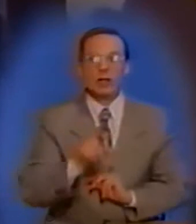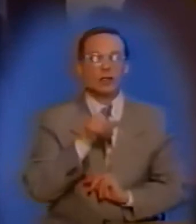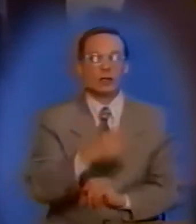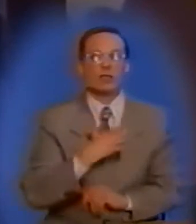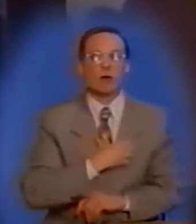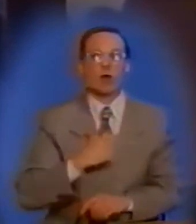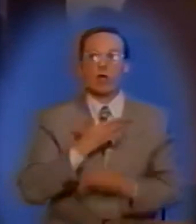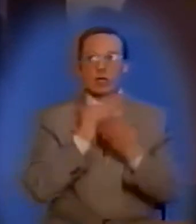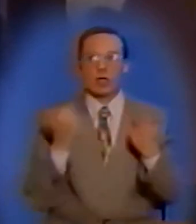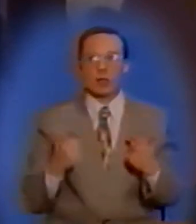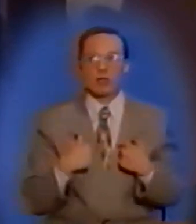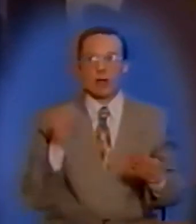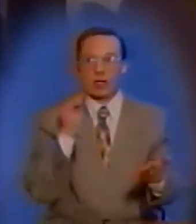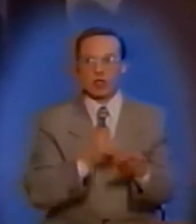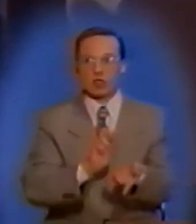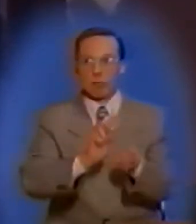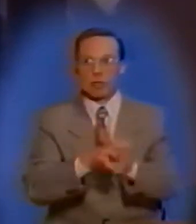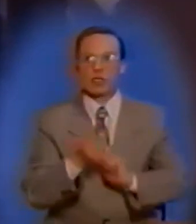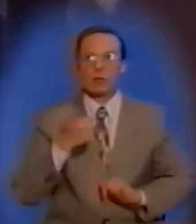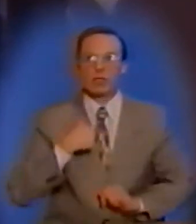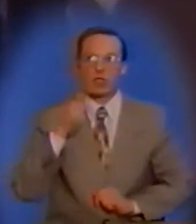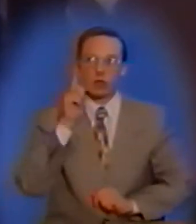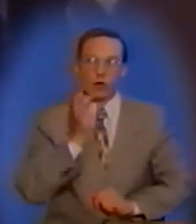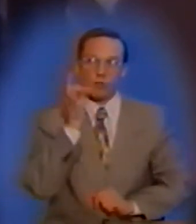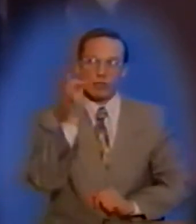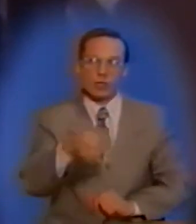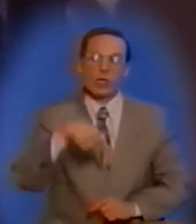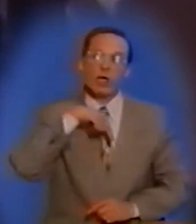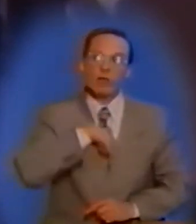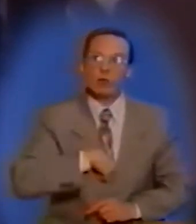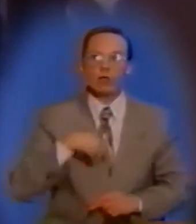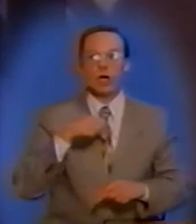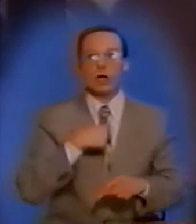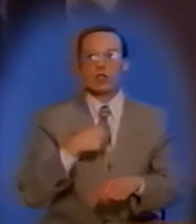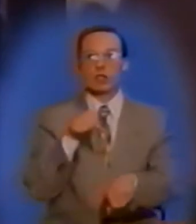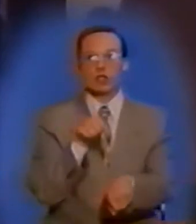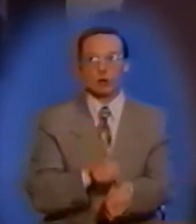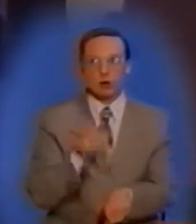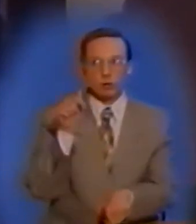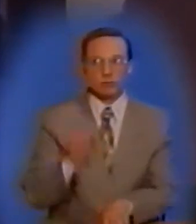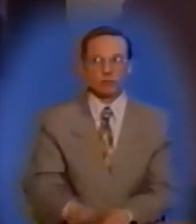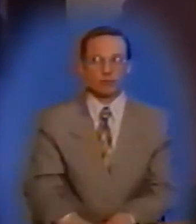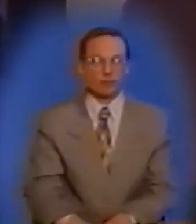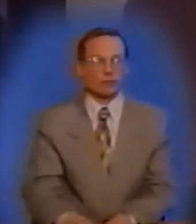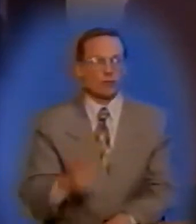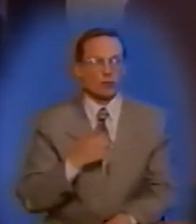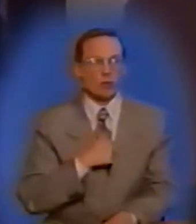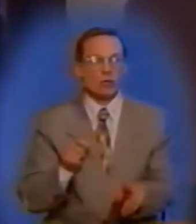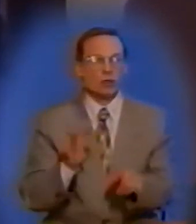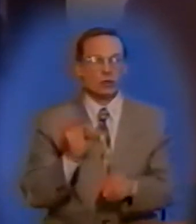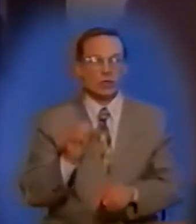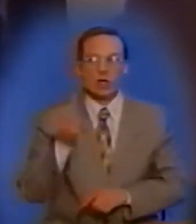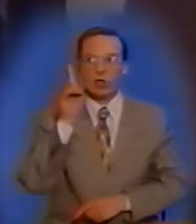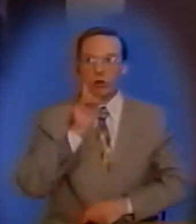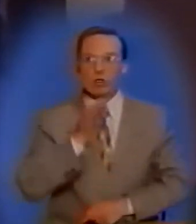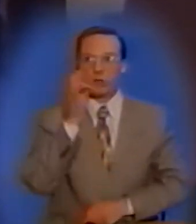svarbiausia, ar nėra pas mane tislo pakeis. Bet aš noriu pasakyti, viduje aš jaučiu, kad mano tas noras pasakyti,